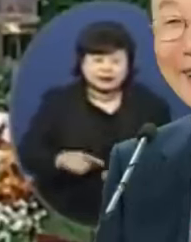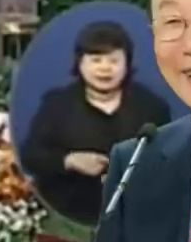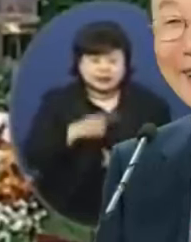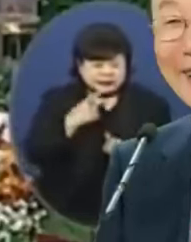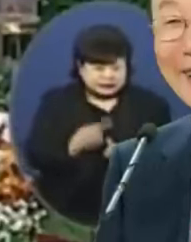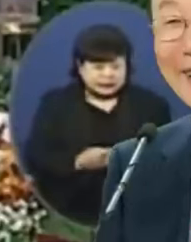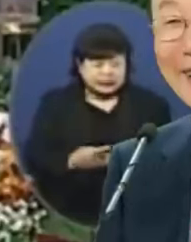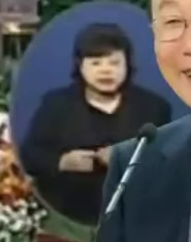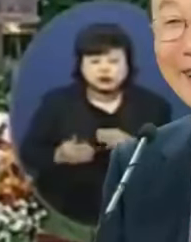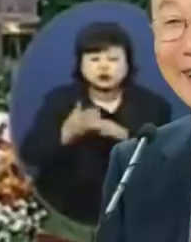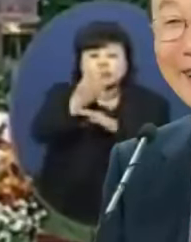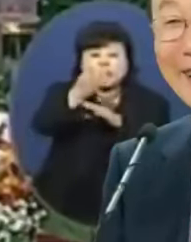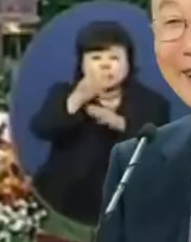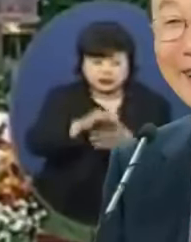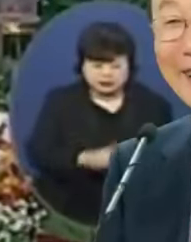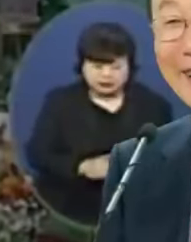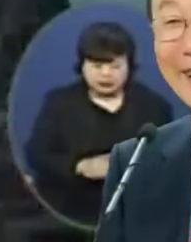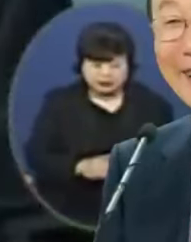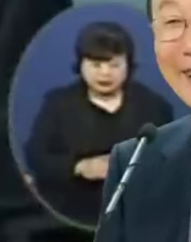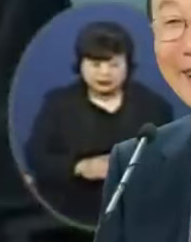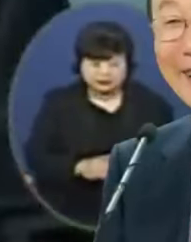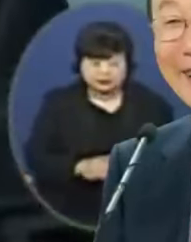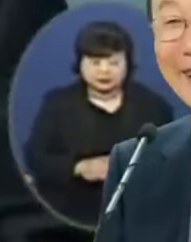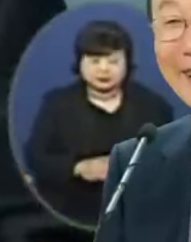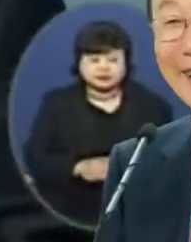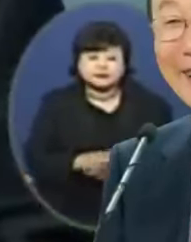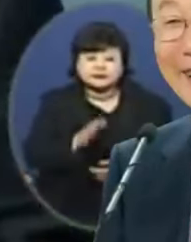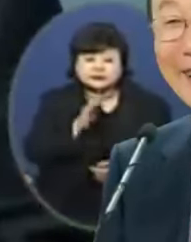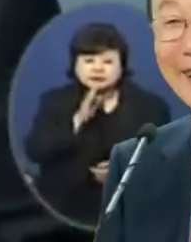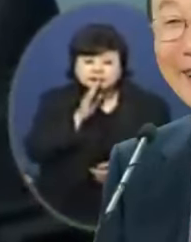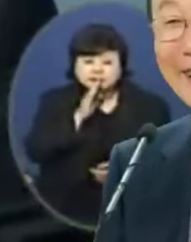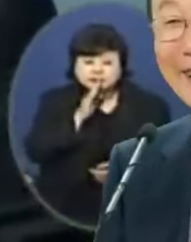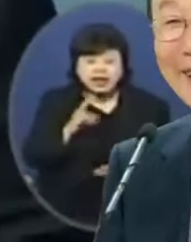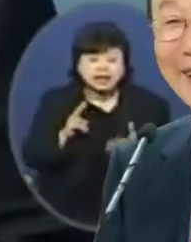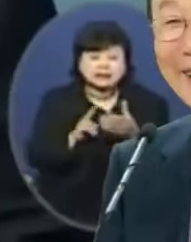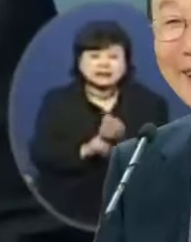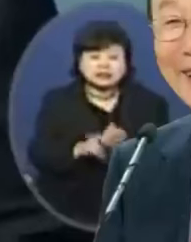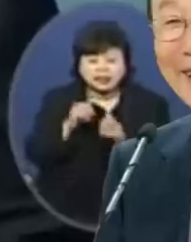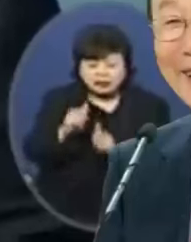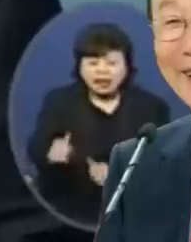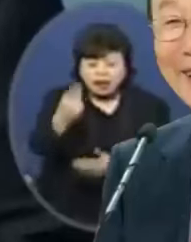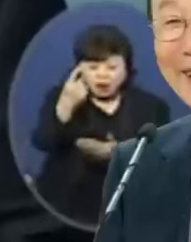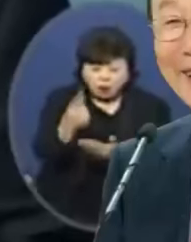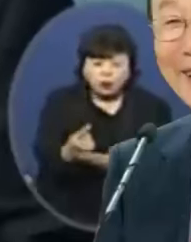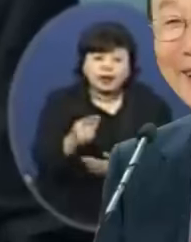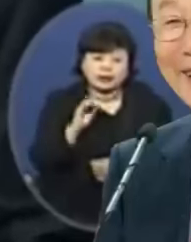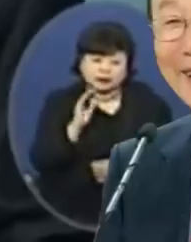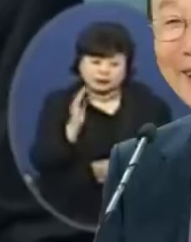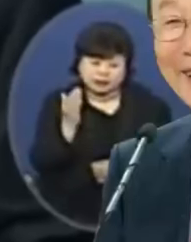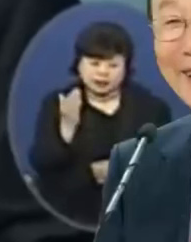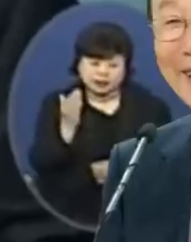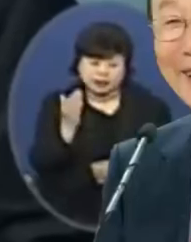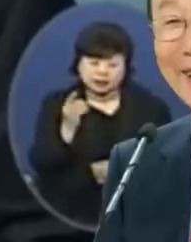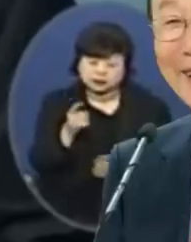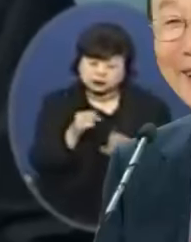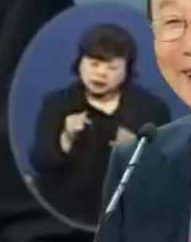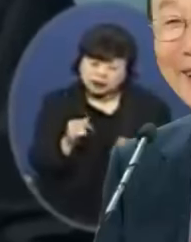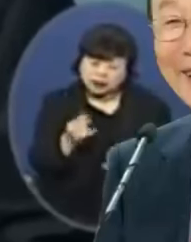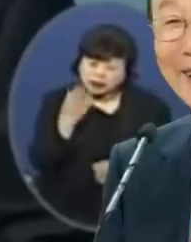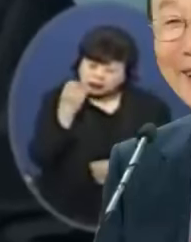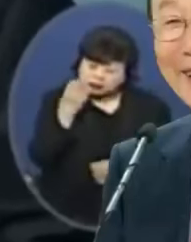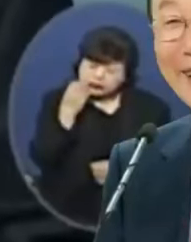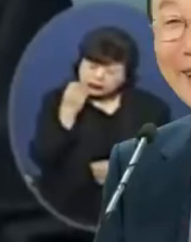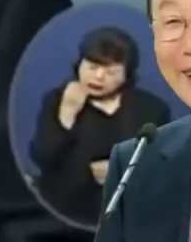변화되는 것입니다. 자연적으로만 살 뿐 아니라 기적이 따라오는 삶을 산다는 것입니다. 저 사람은